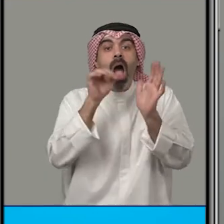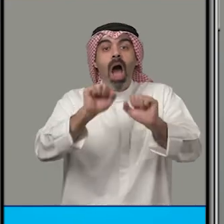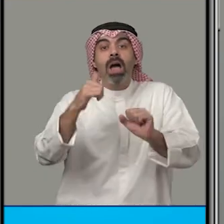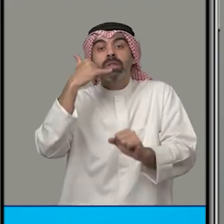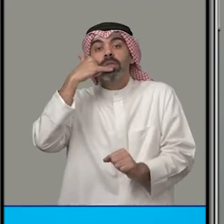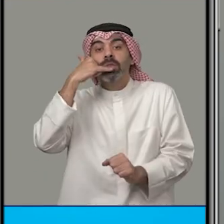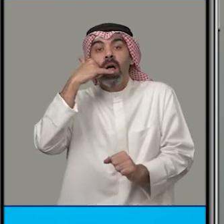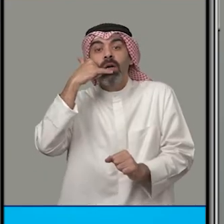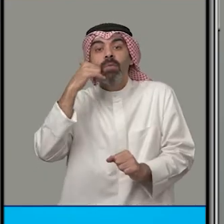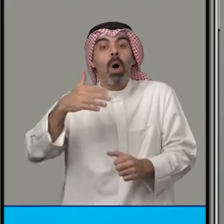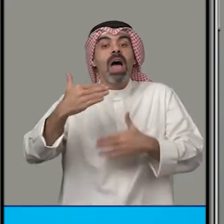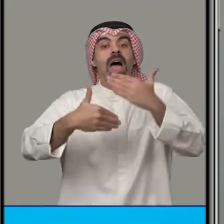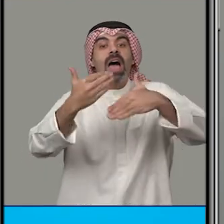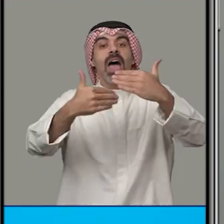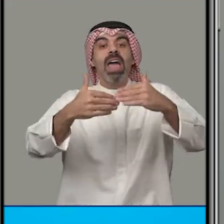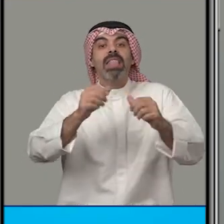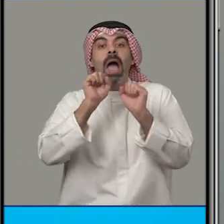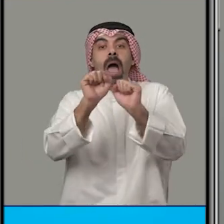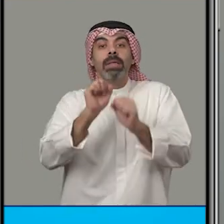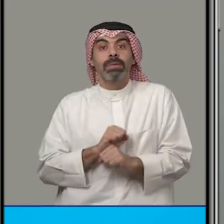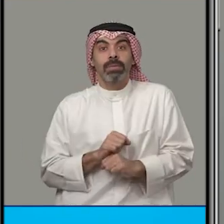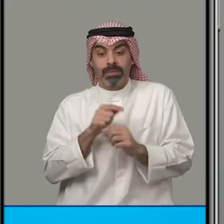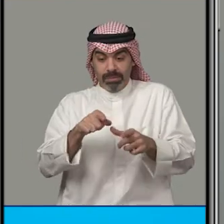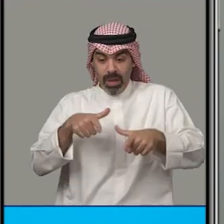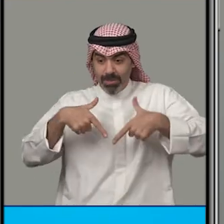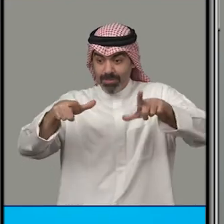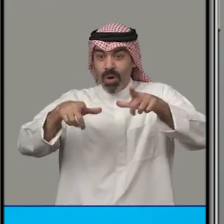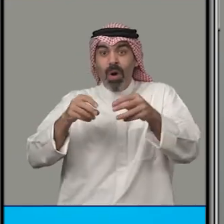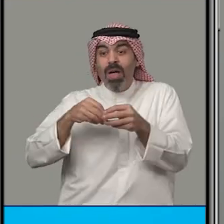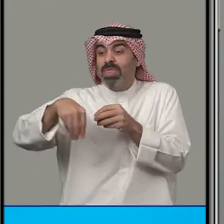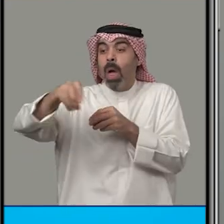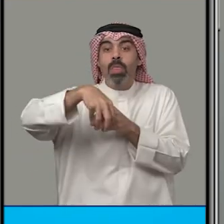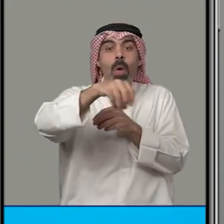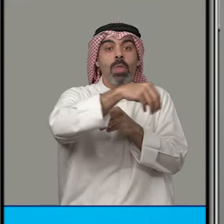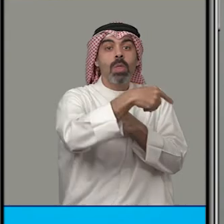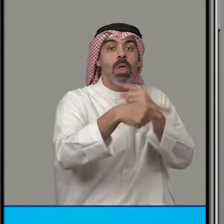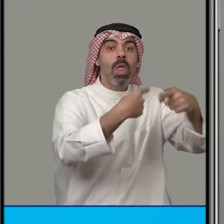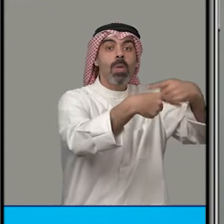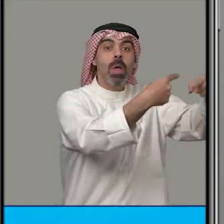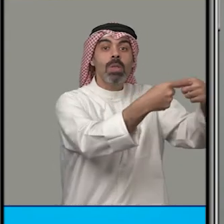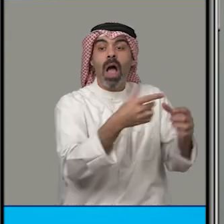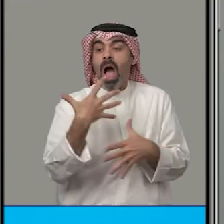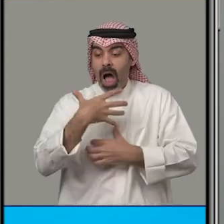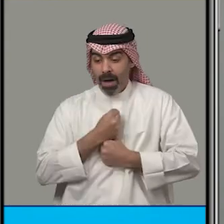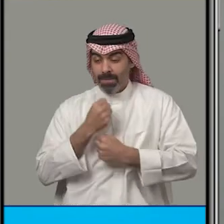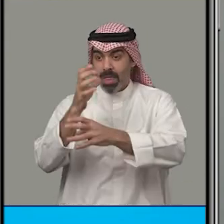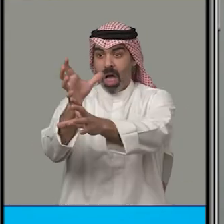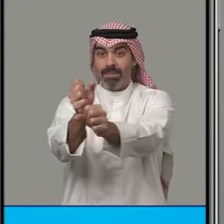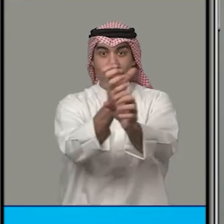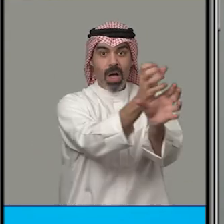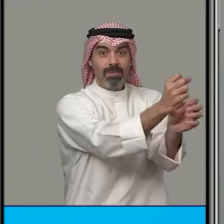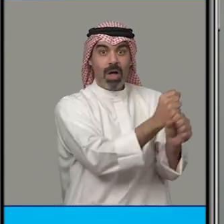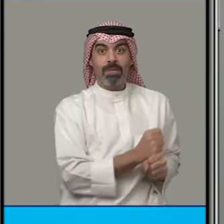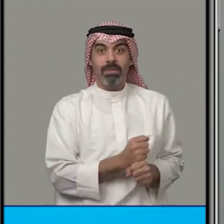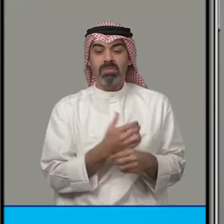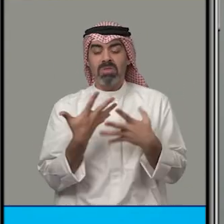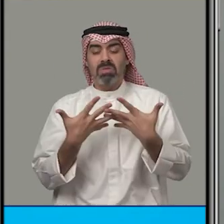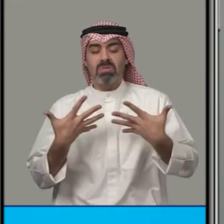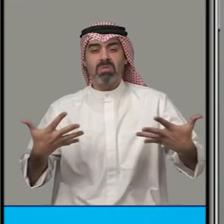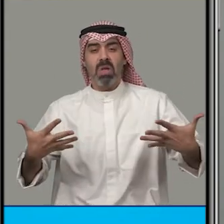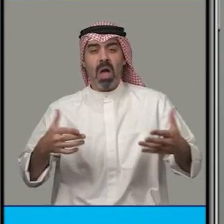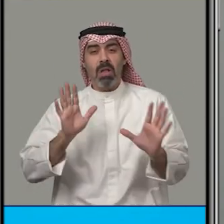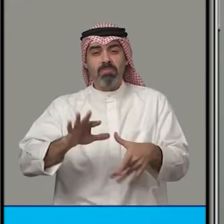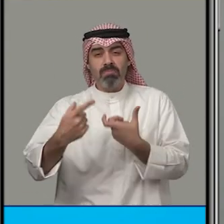تحول عياديك حق من تحب وانت في البيت، هذا حفاظا على سلامتك وسلامتهم. التطبيق جدا